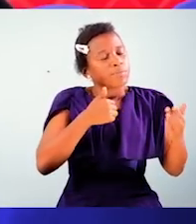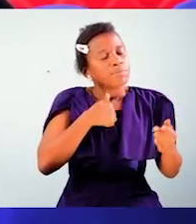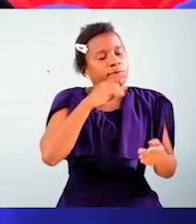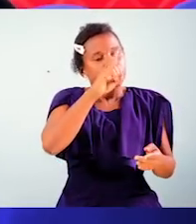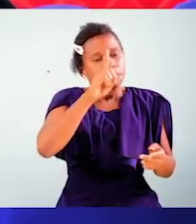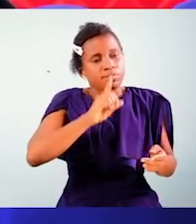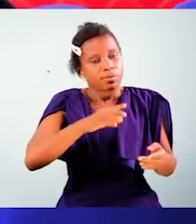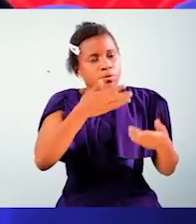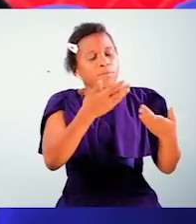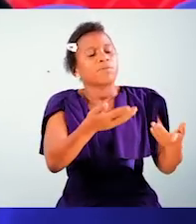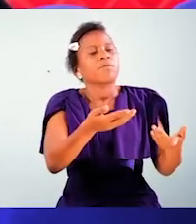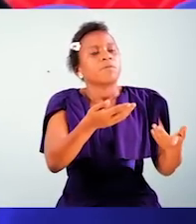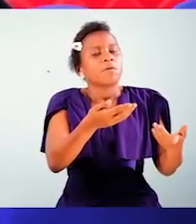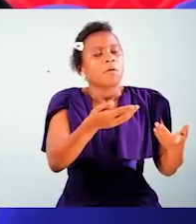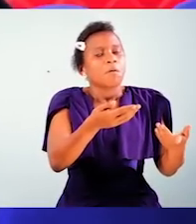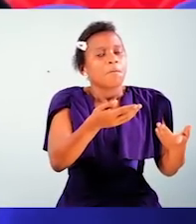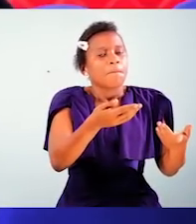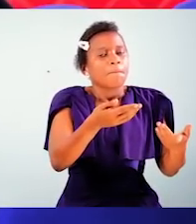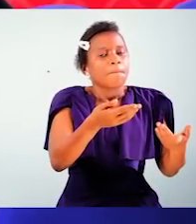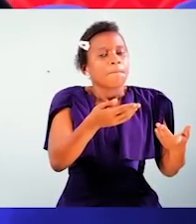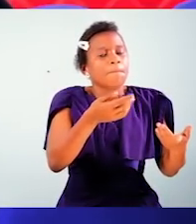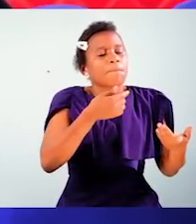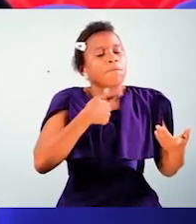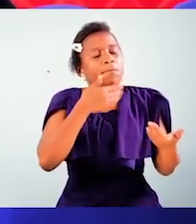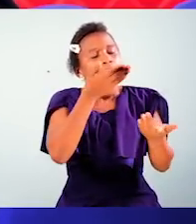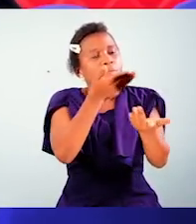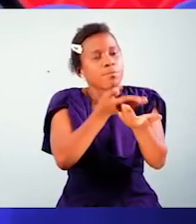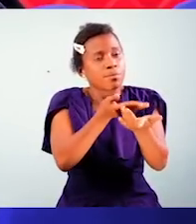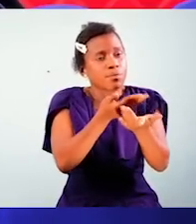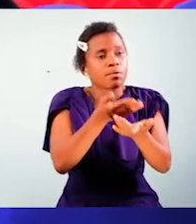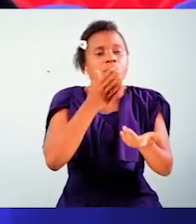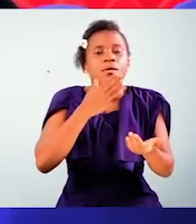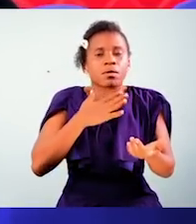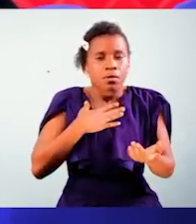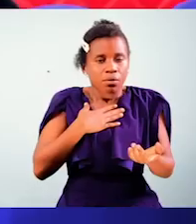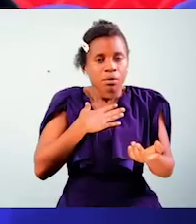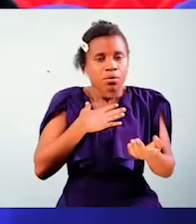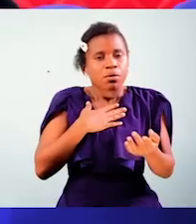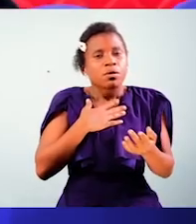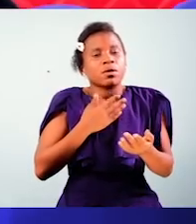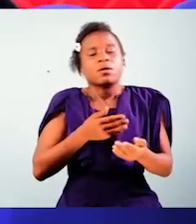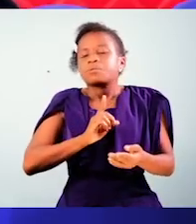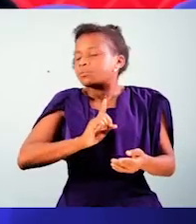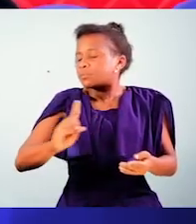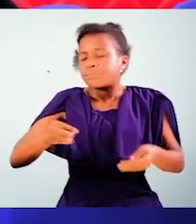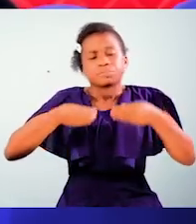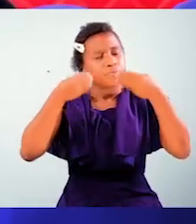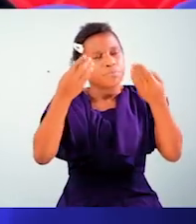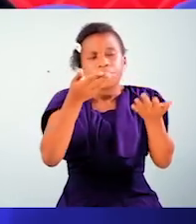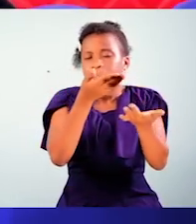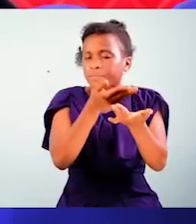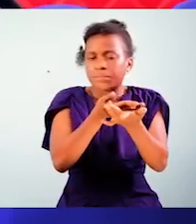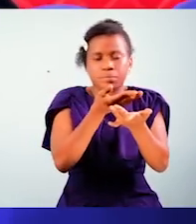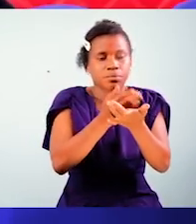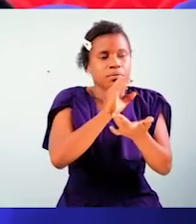kwamba kwanza mimi mapendekezo yangu ilikuwa kwamba isingekuwa anatoa recommendation. CAG alipaswa awe